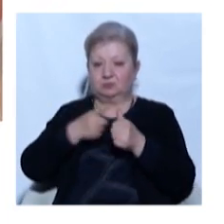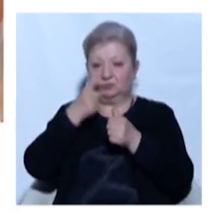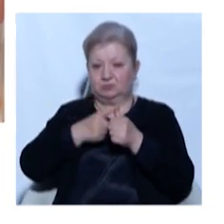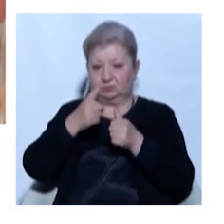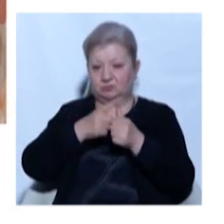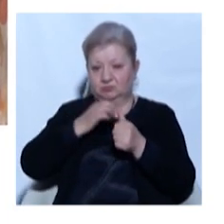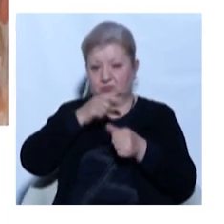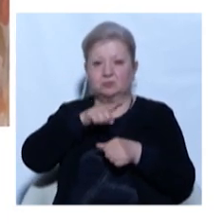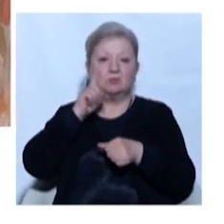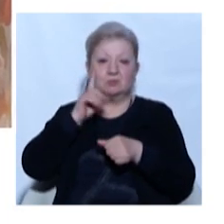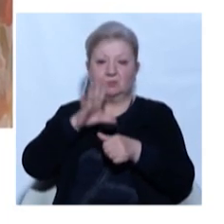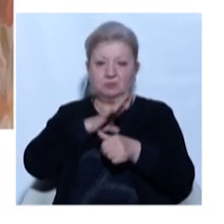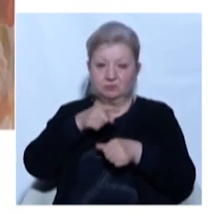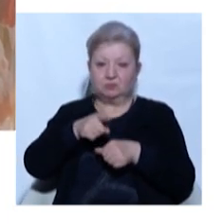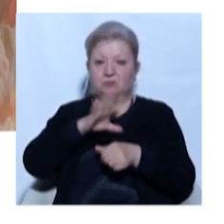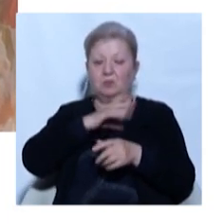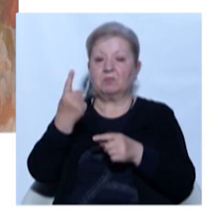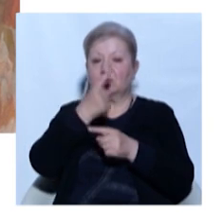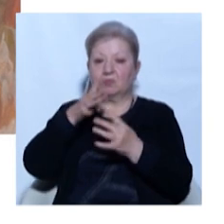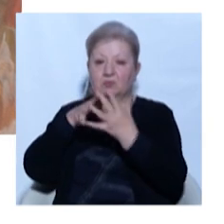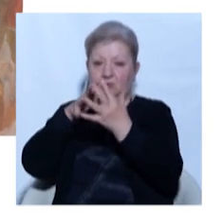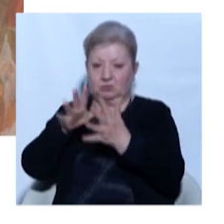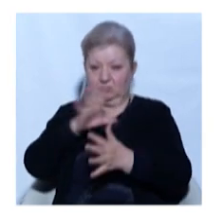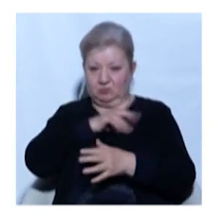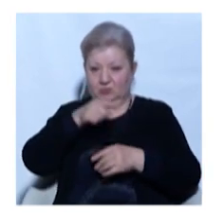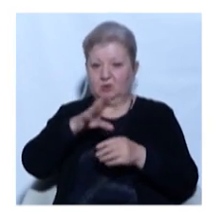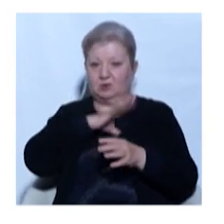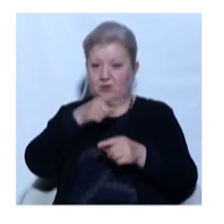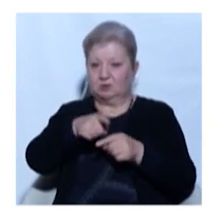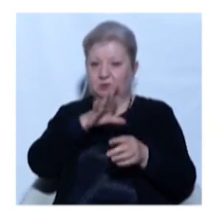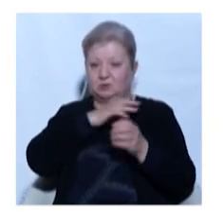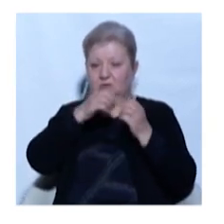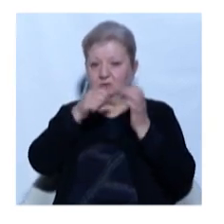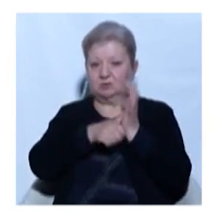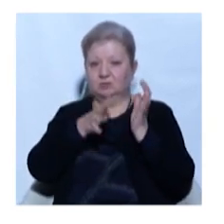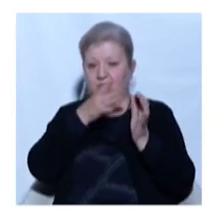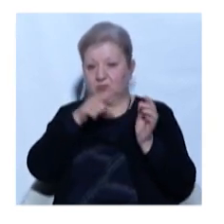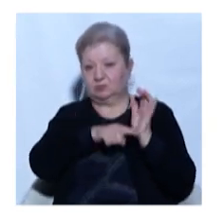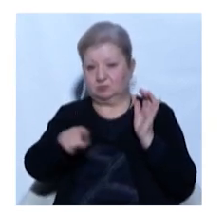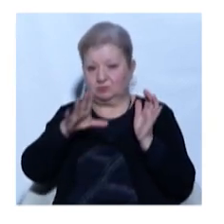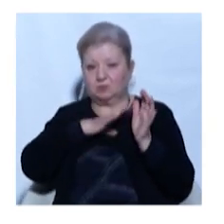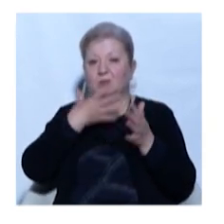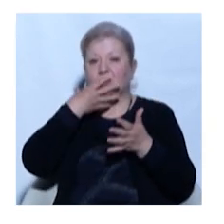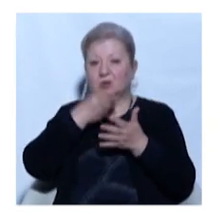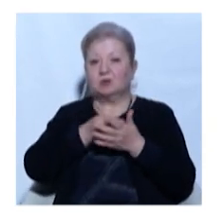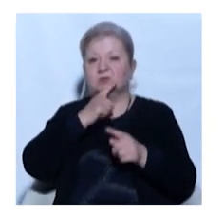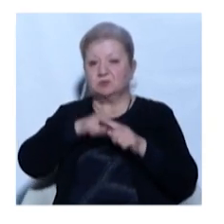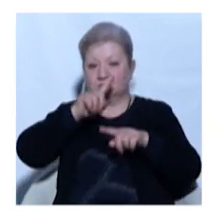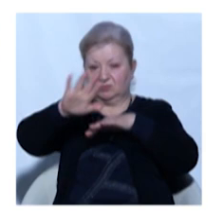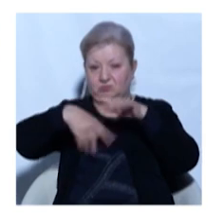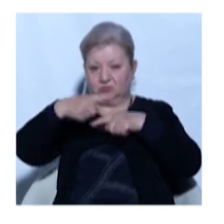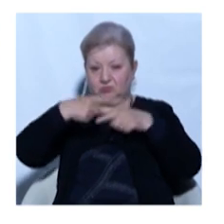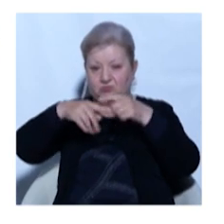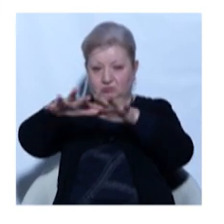და ეს ჭაბუკი მეფის პირველი ბრძოლები იყო. არ უნდა გავწეს, რომ ვახტანგი ამ დროს 16 წლისა. მან თავისი დაც დაებრუნა ტყვეობიდან და